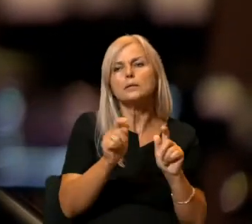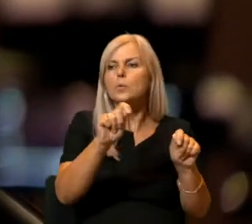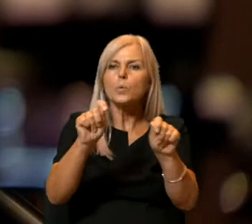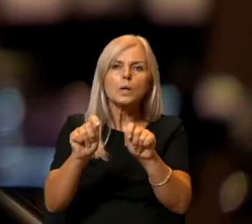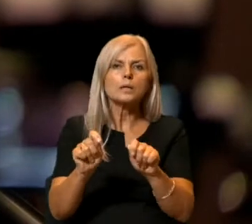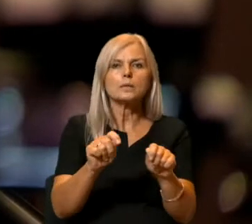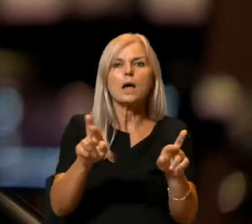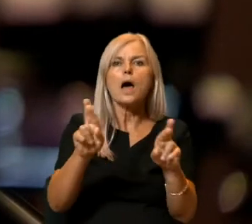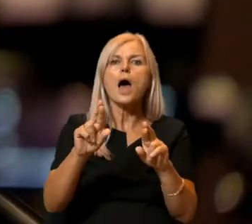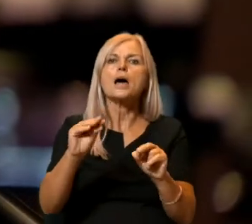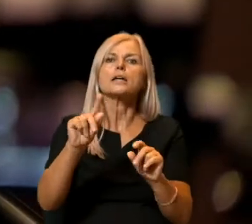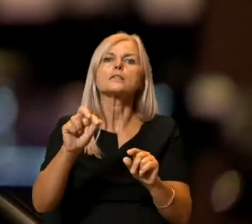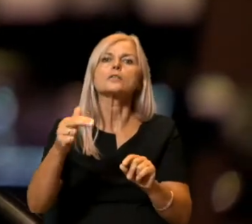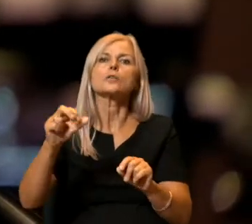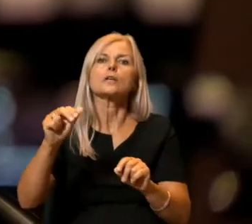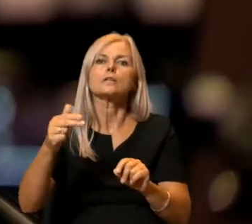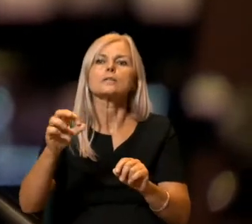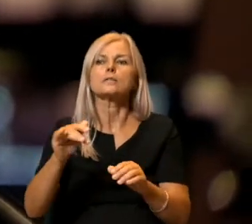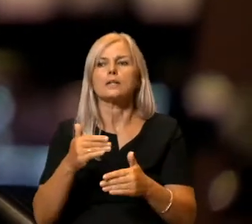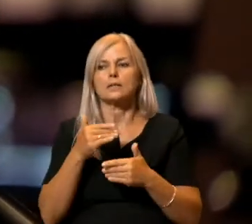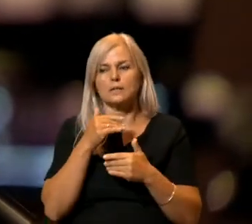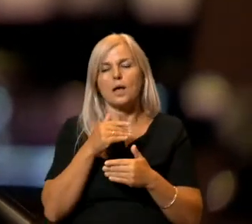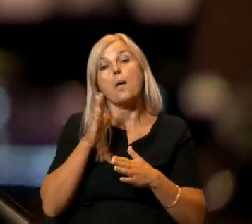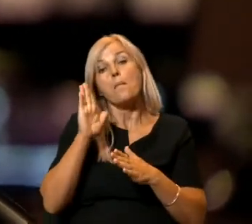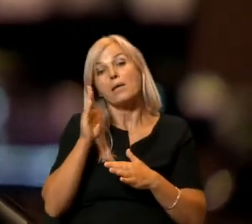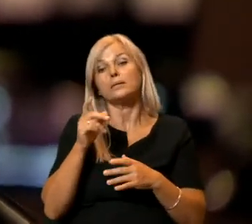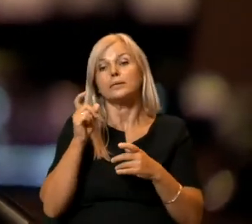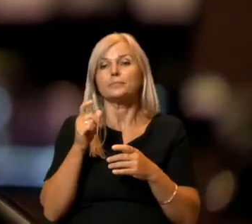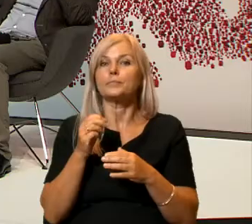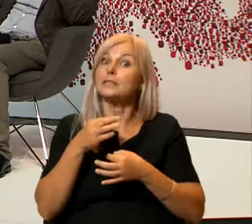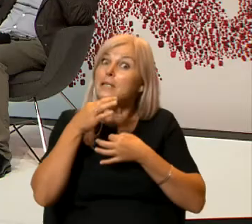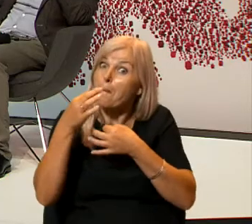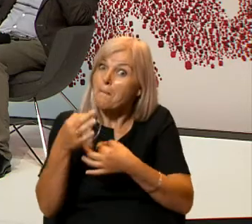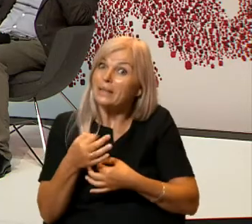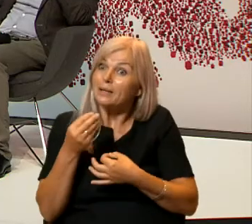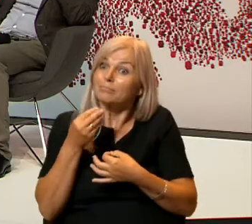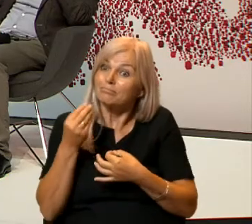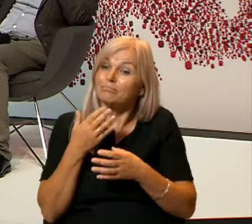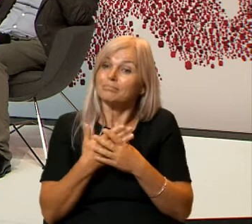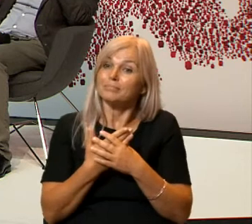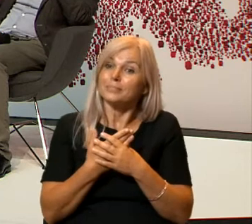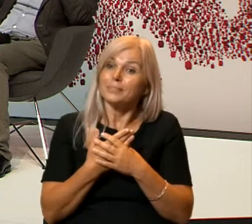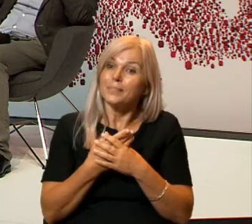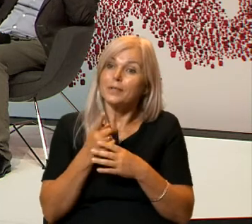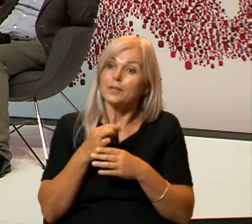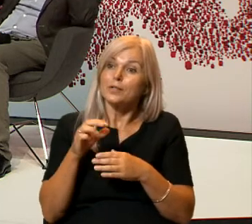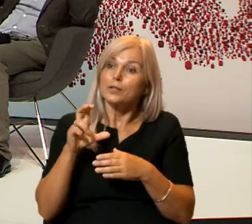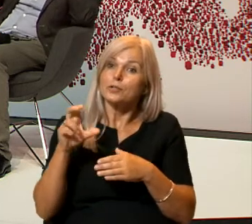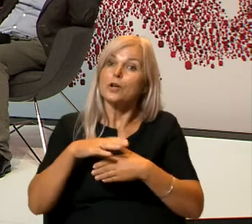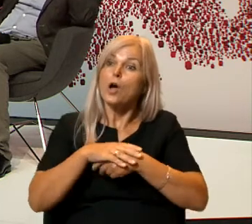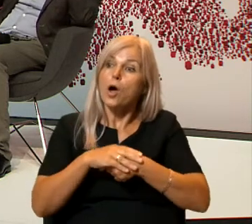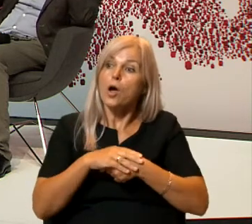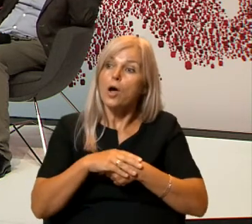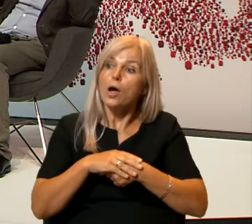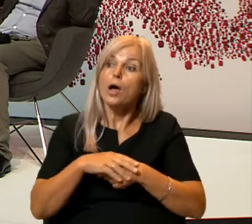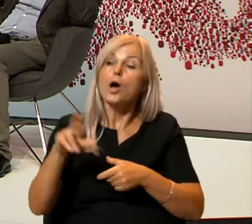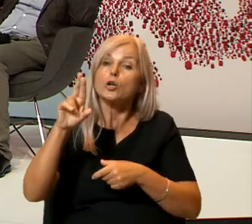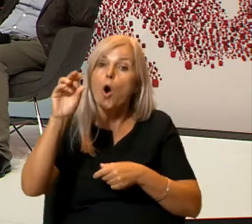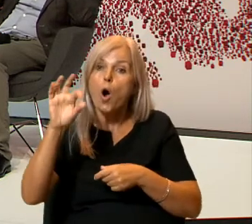takiego rezonansu? I teraz będę złośliwy w drugim pytaniu i spytam, czy kolega Hartmut